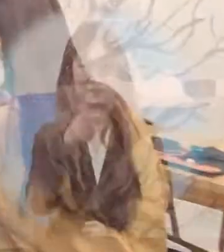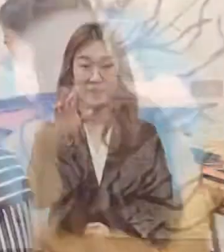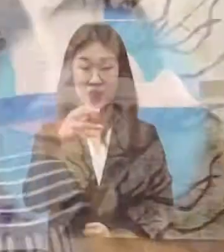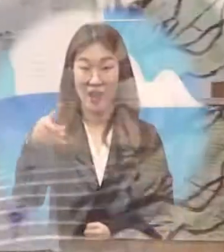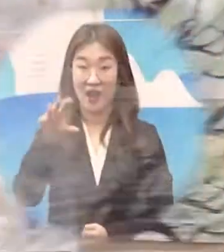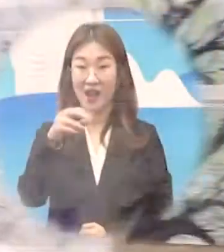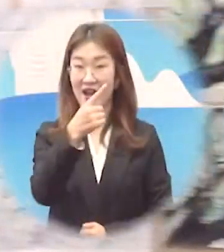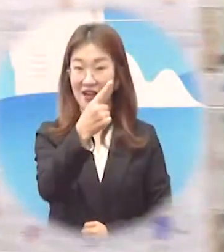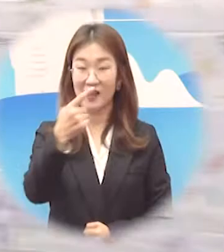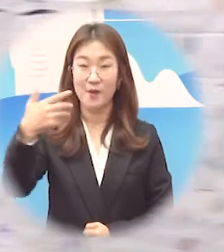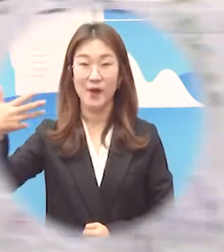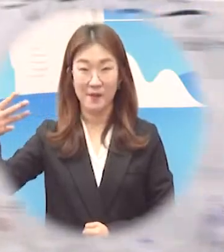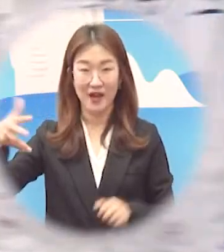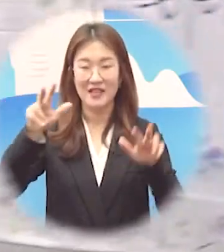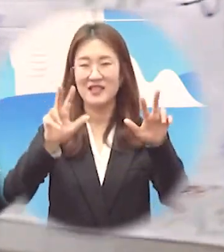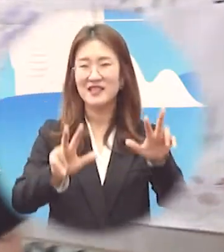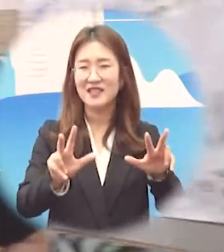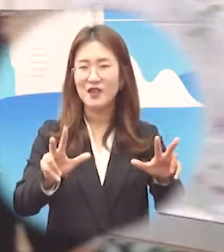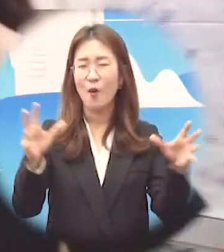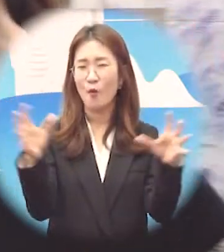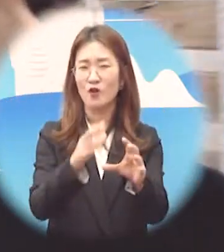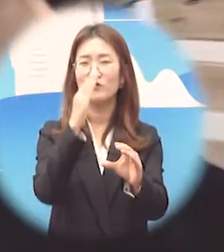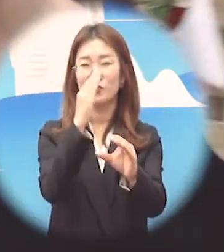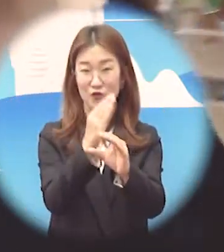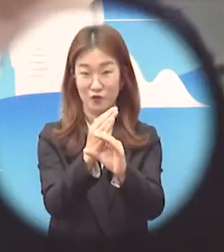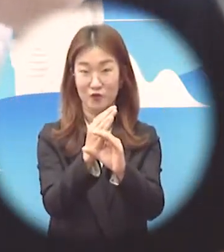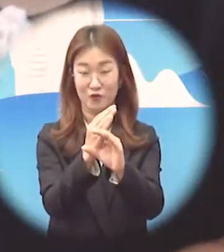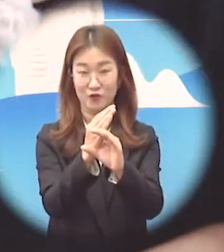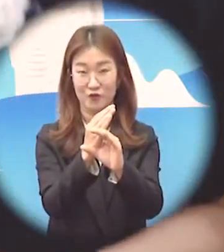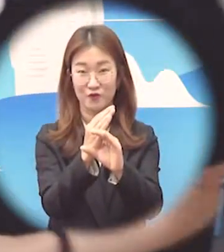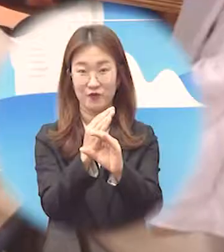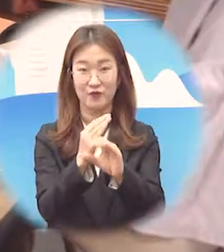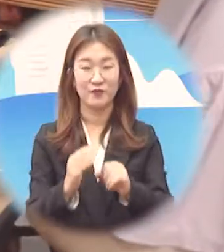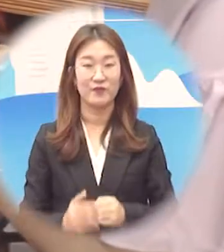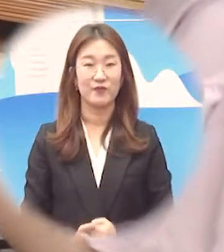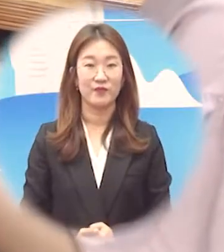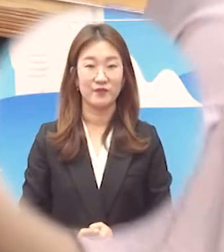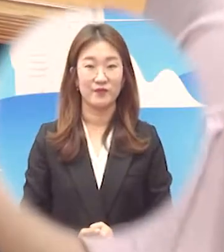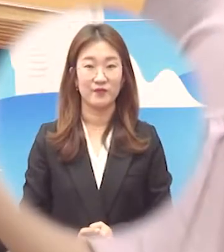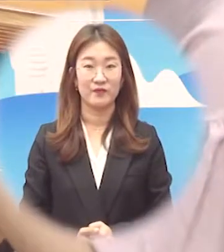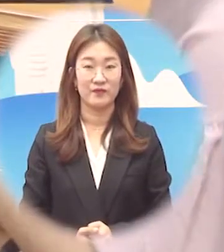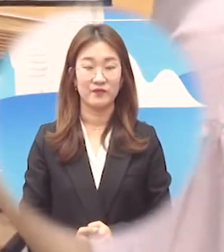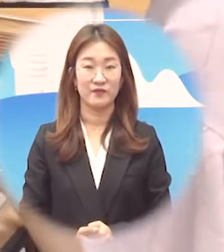으 적당하게 리플렛 날 지금 하고 있는 소위 인데요